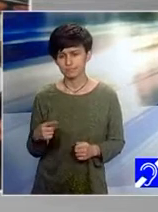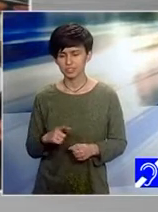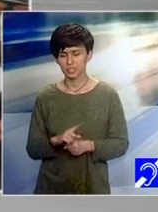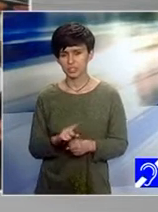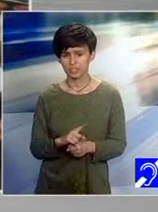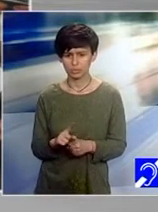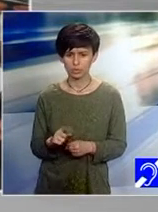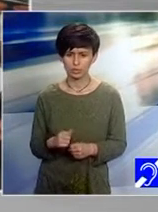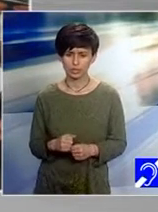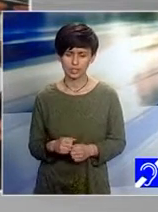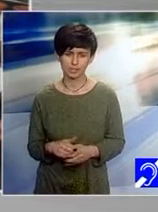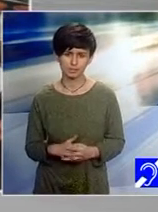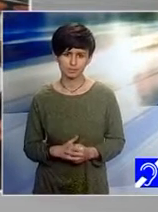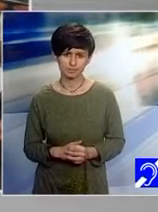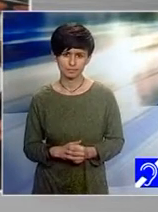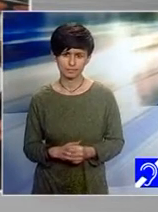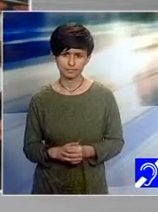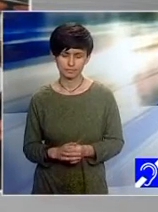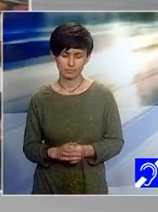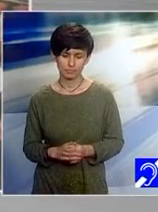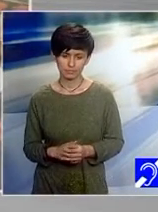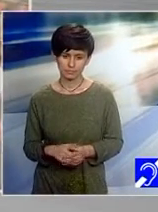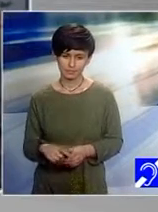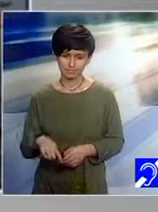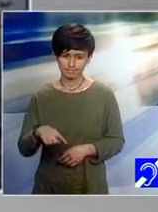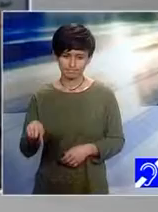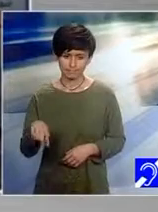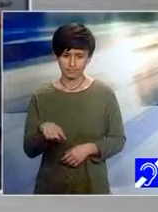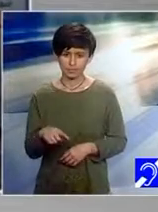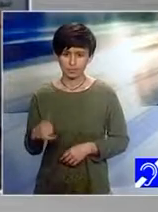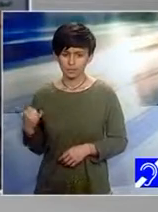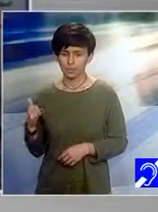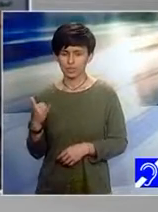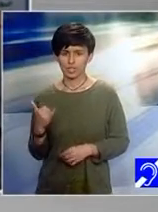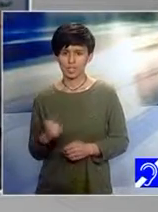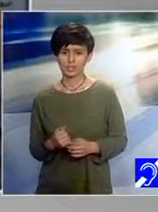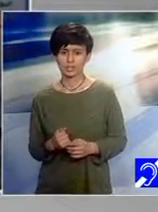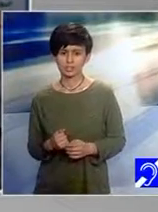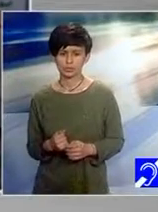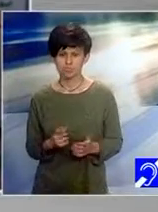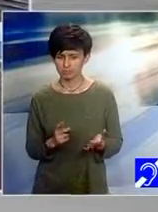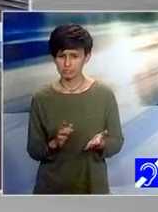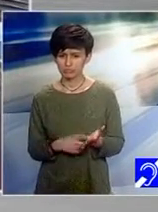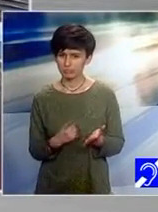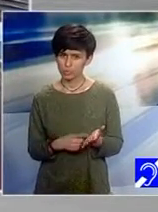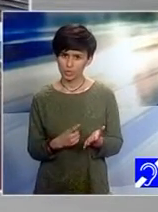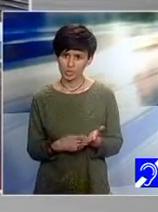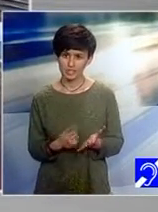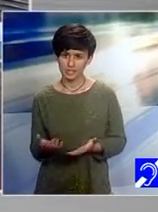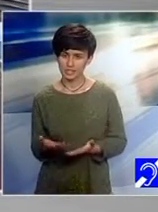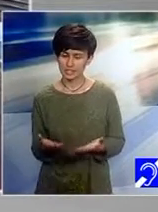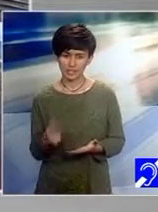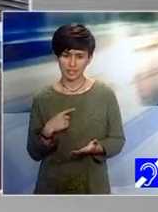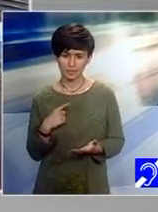elemente. Am adus aici un supliment al Araratului, care este, nu știu cum să-l țin, să nu